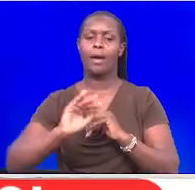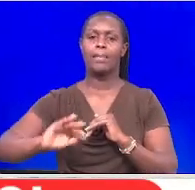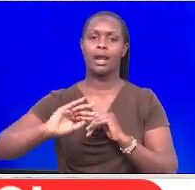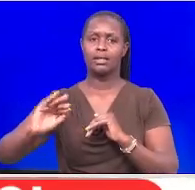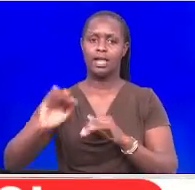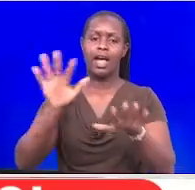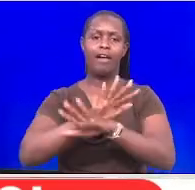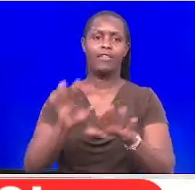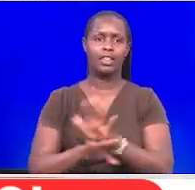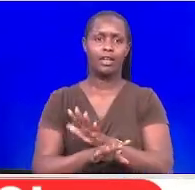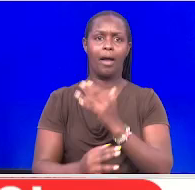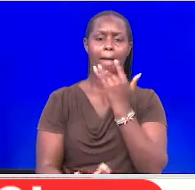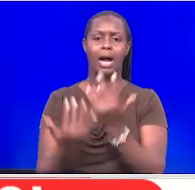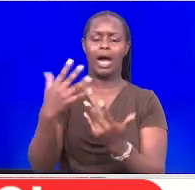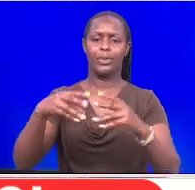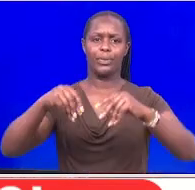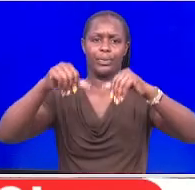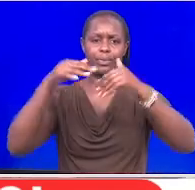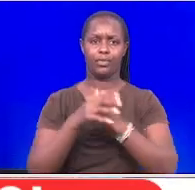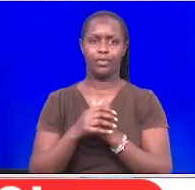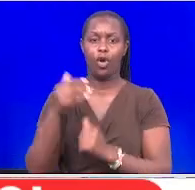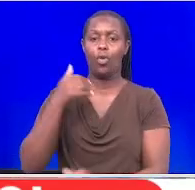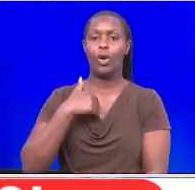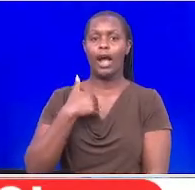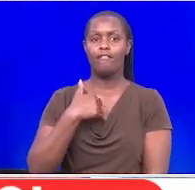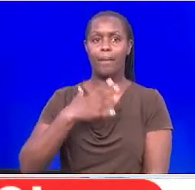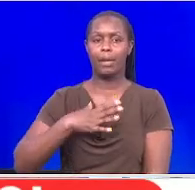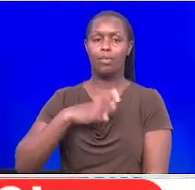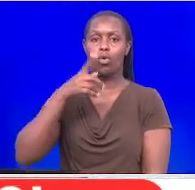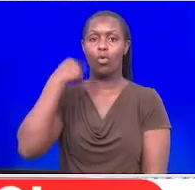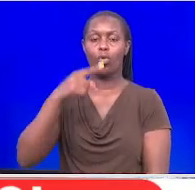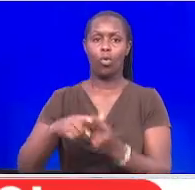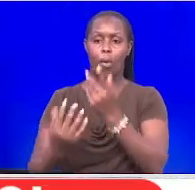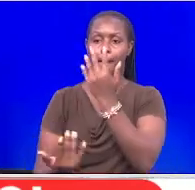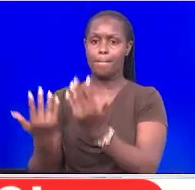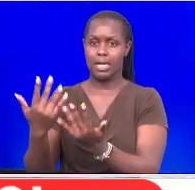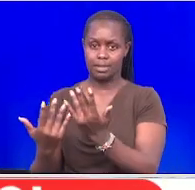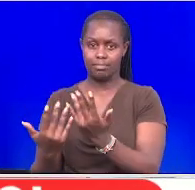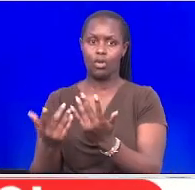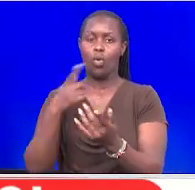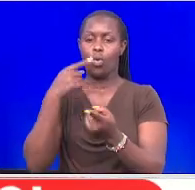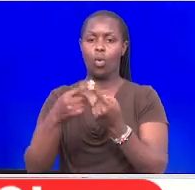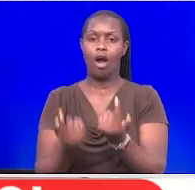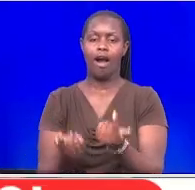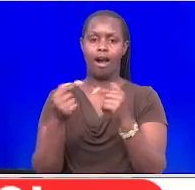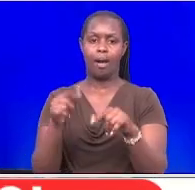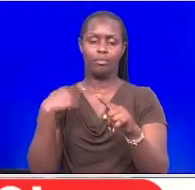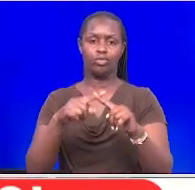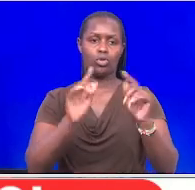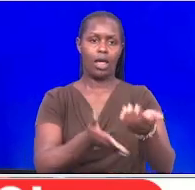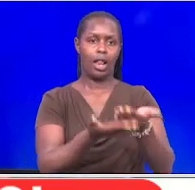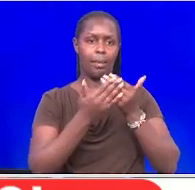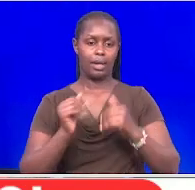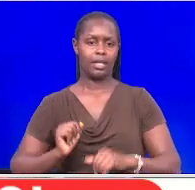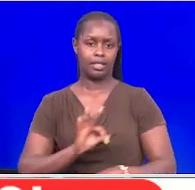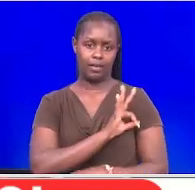kuwa jivu. We've lost people who come to at least try to rescue their stuff. Kama mimi